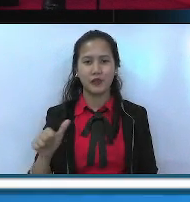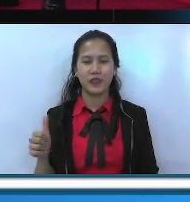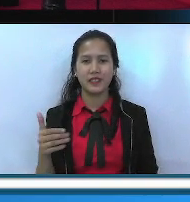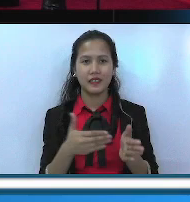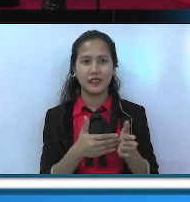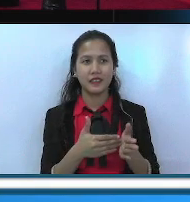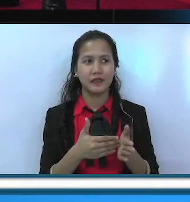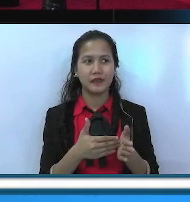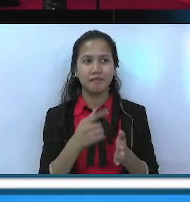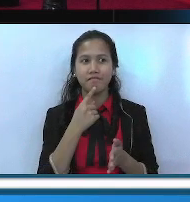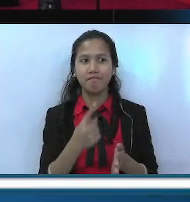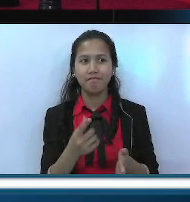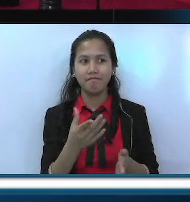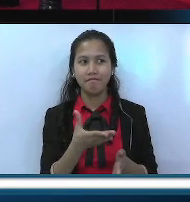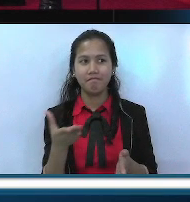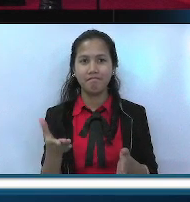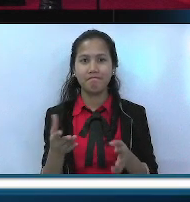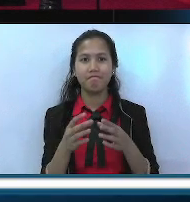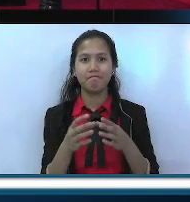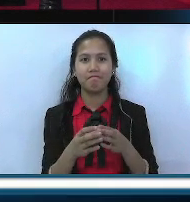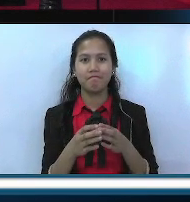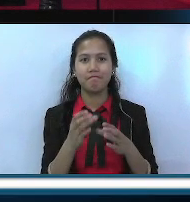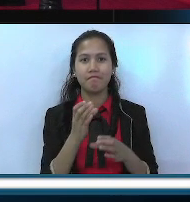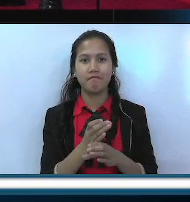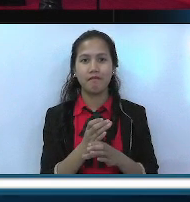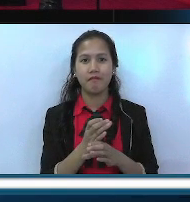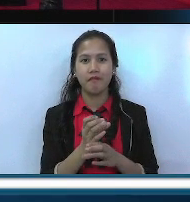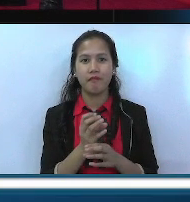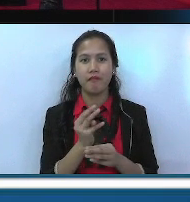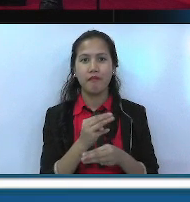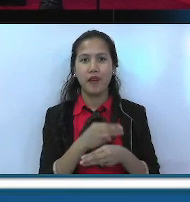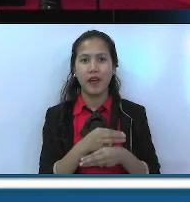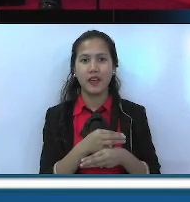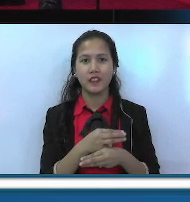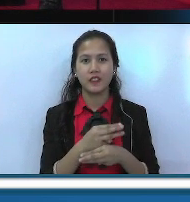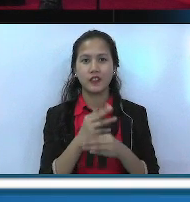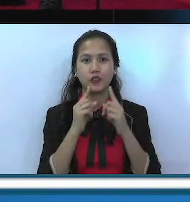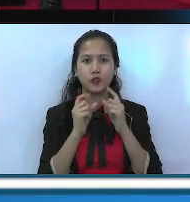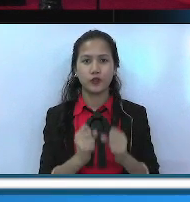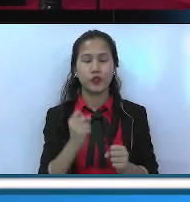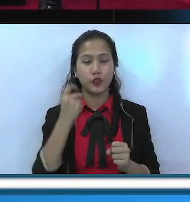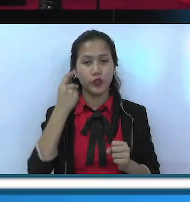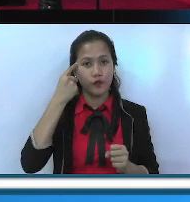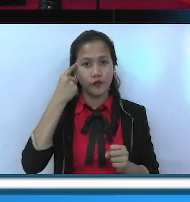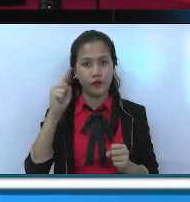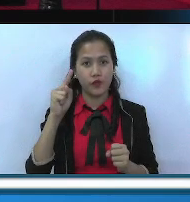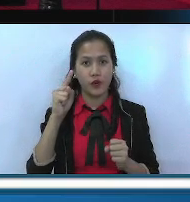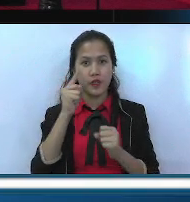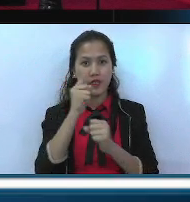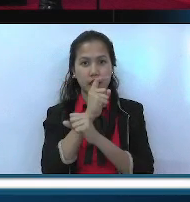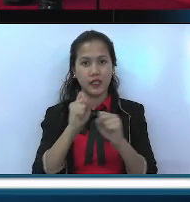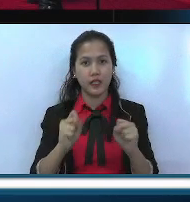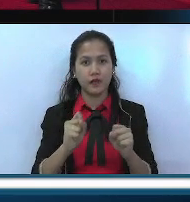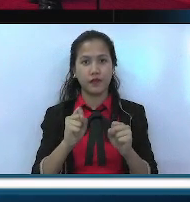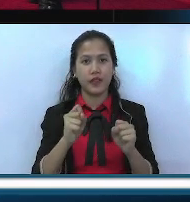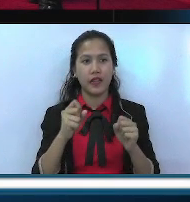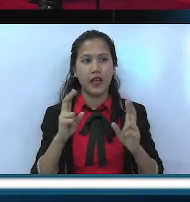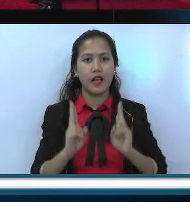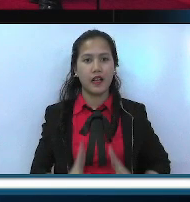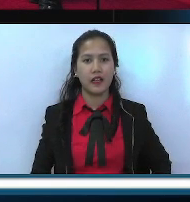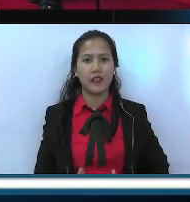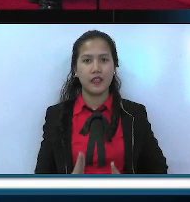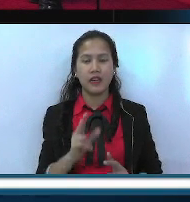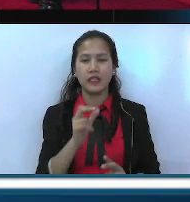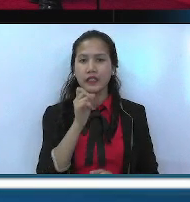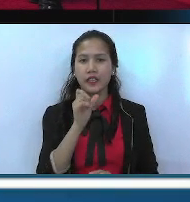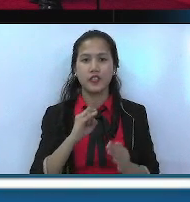sure na yung face mask na yan is for the health and safety protocols. Hindi naman para sa masabi lang, baka kaya na kayo nagaganyan kasi shy